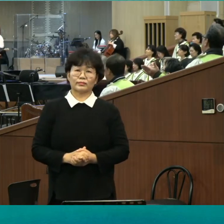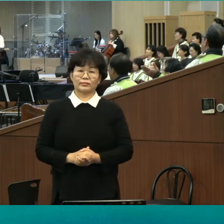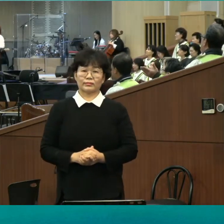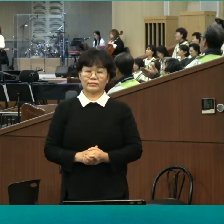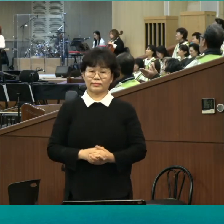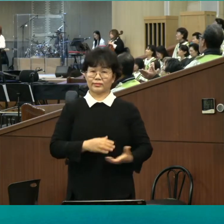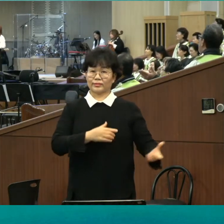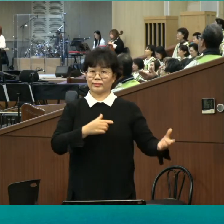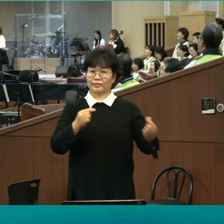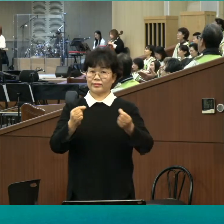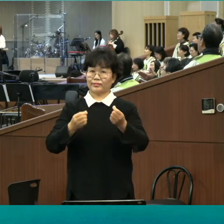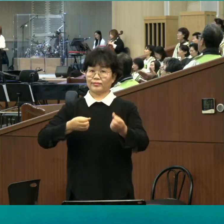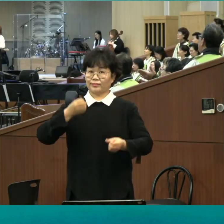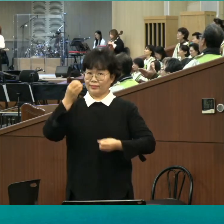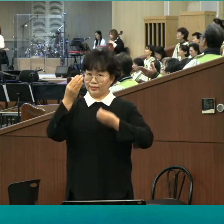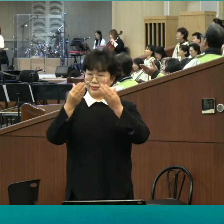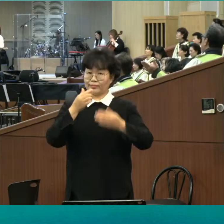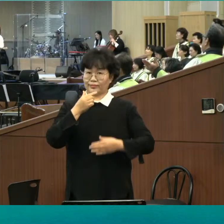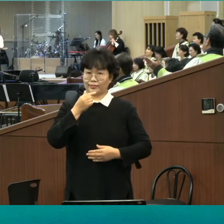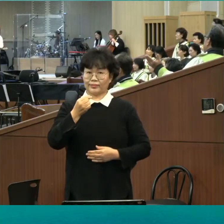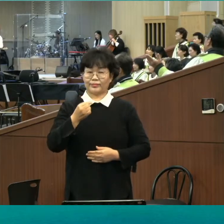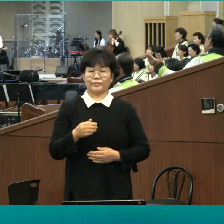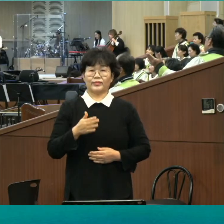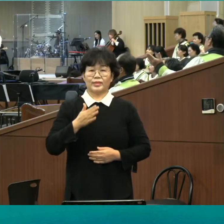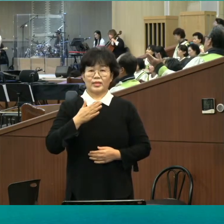할까요? 나의 기도하는 것보다